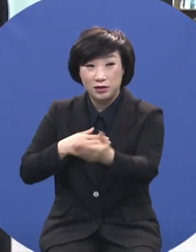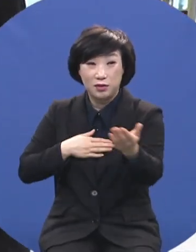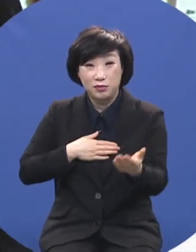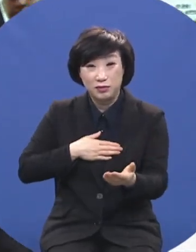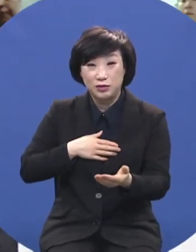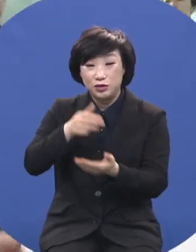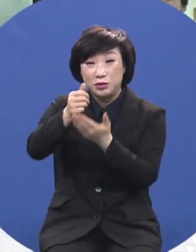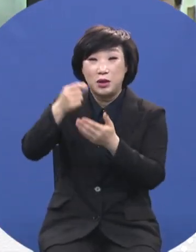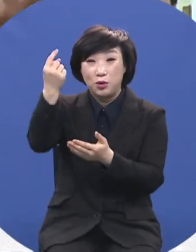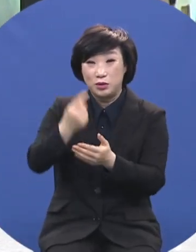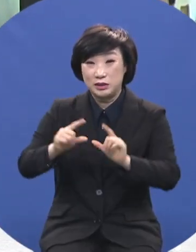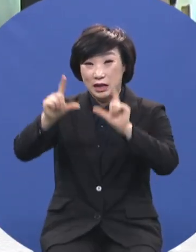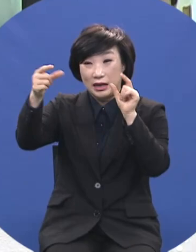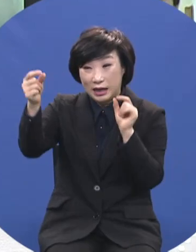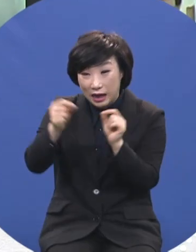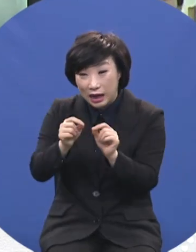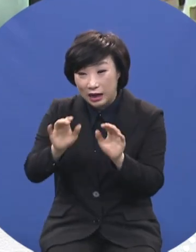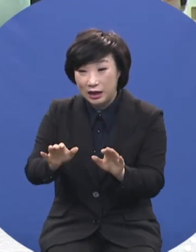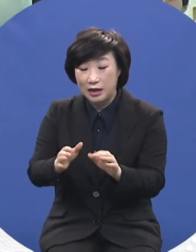날이 다가왔어.